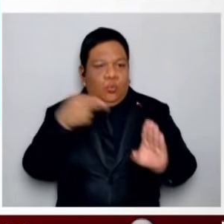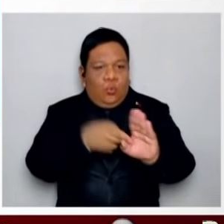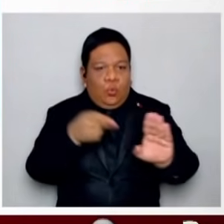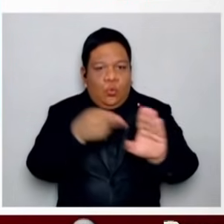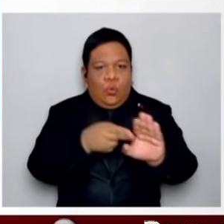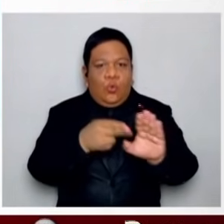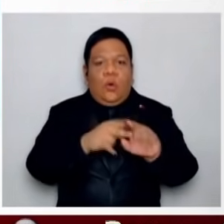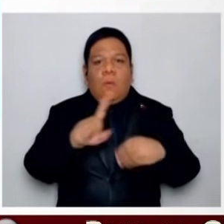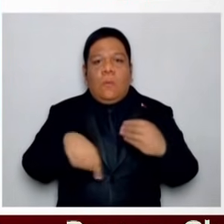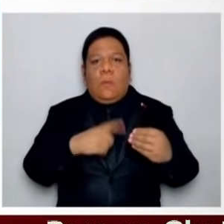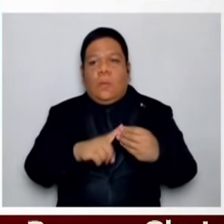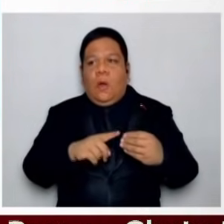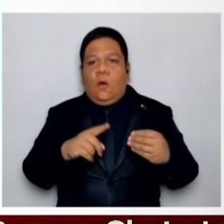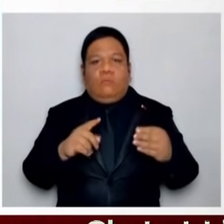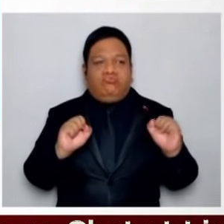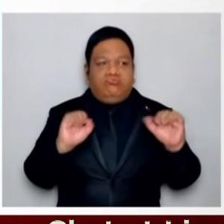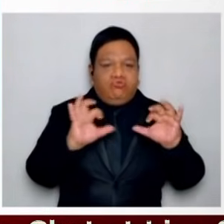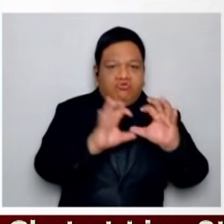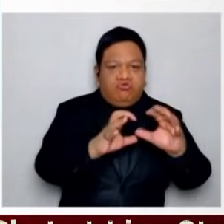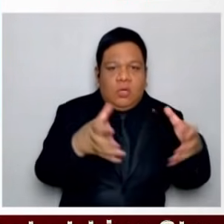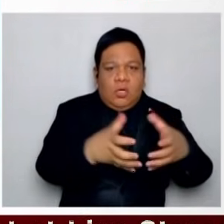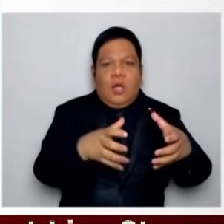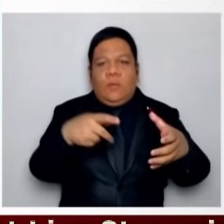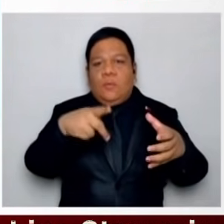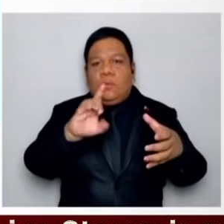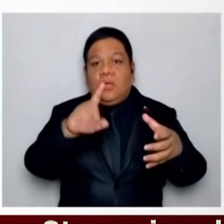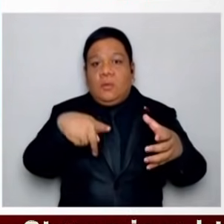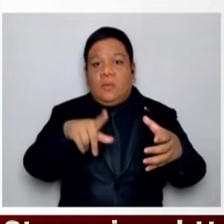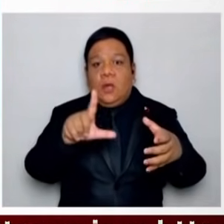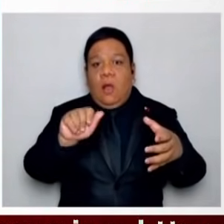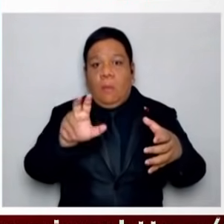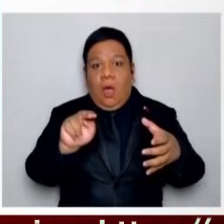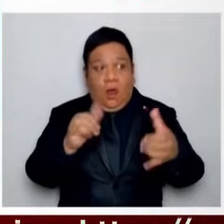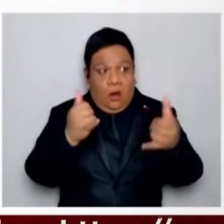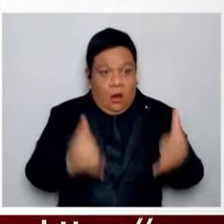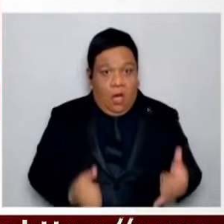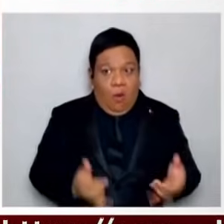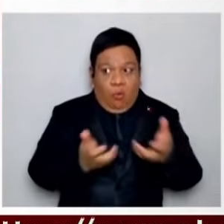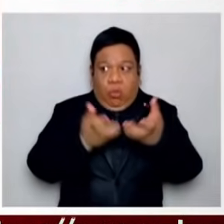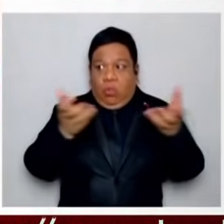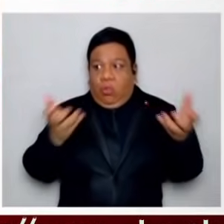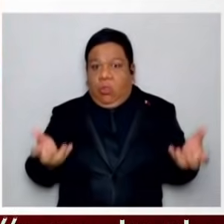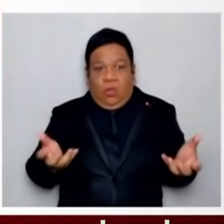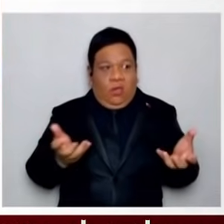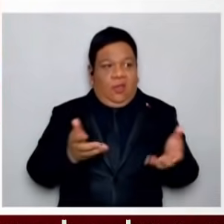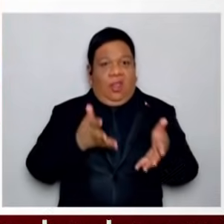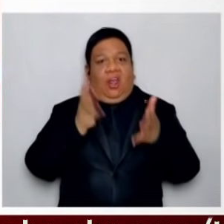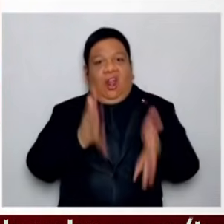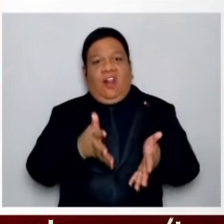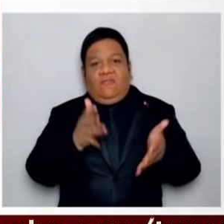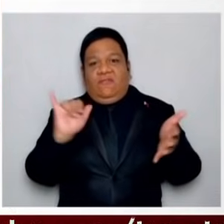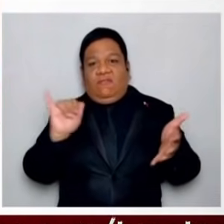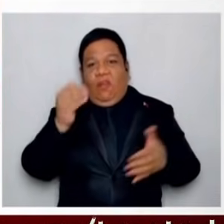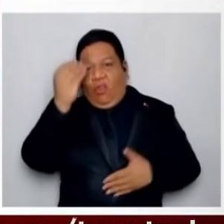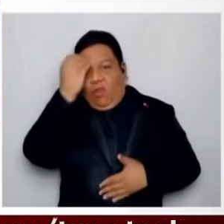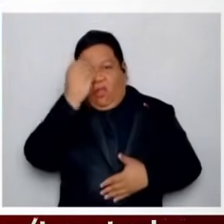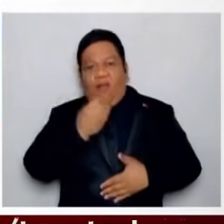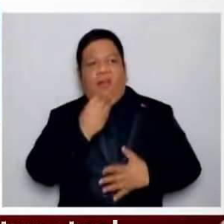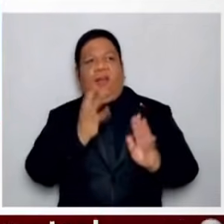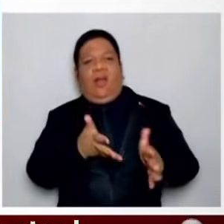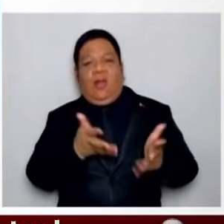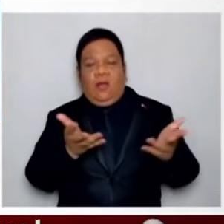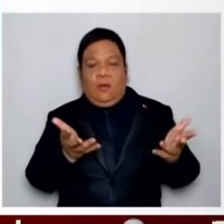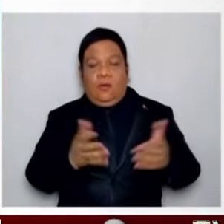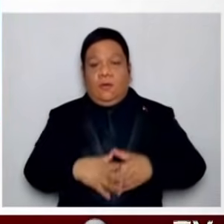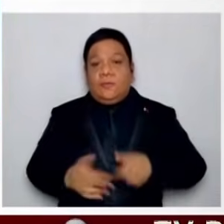a lot of politicians flocked to PDP Laban and now it seemed to have been orphaned. Para sa ilang eksperto, patunay ang nangyari